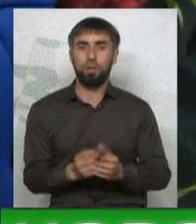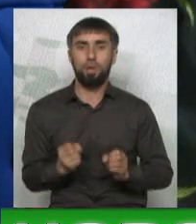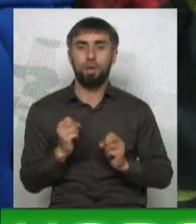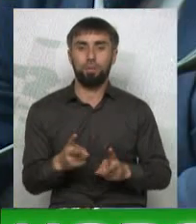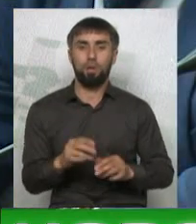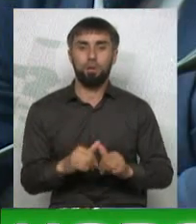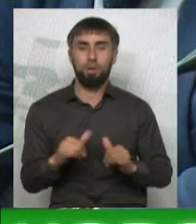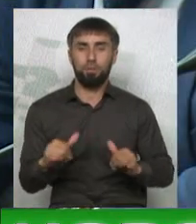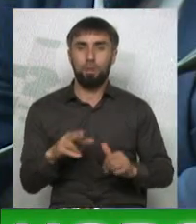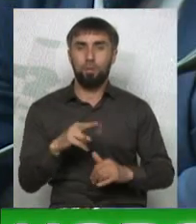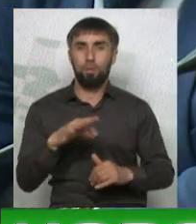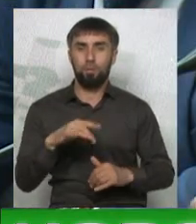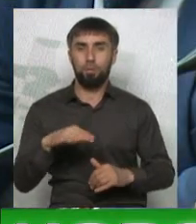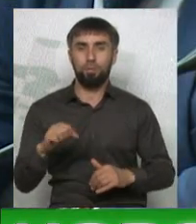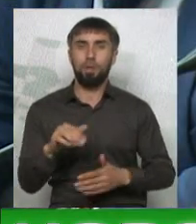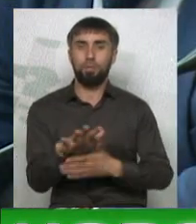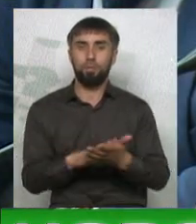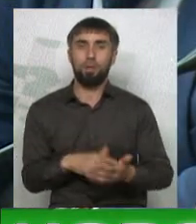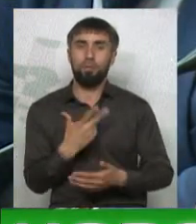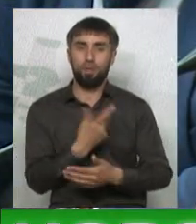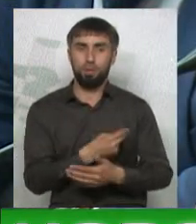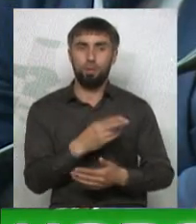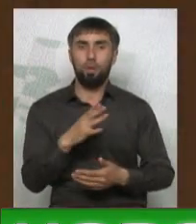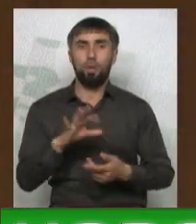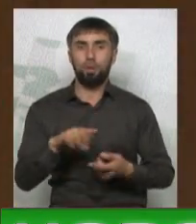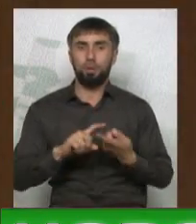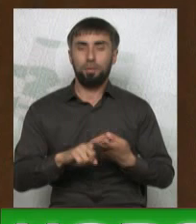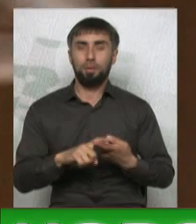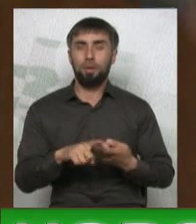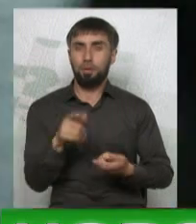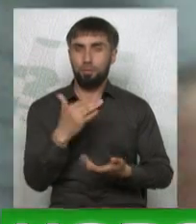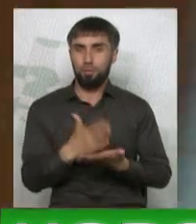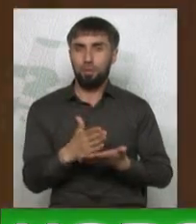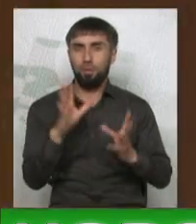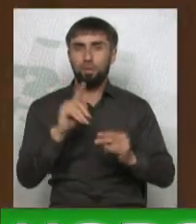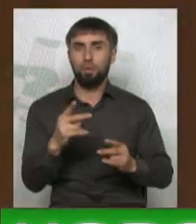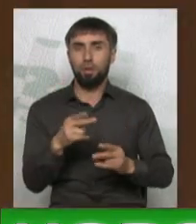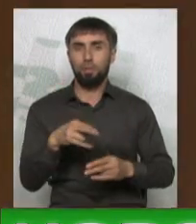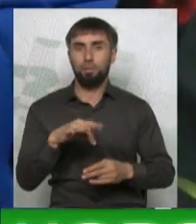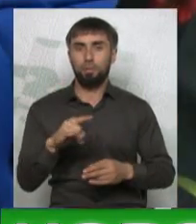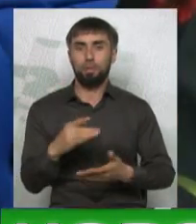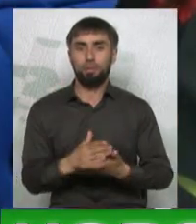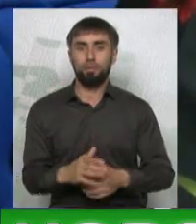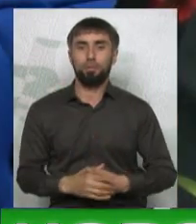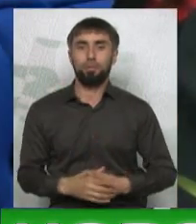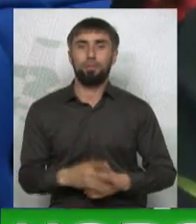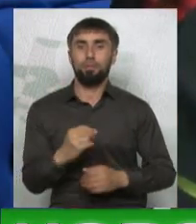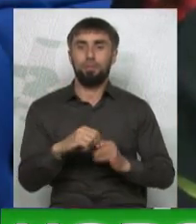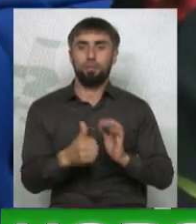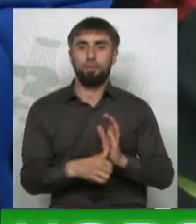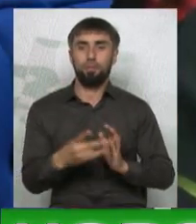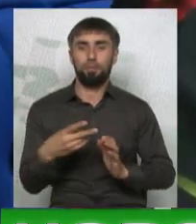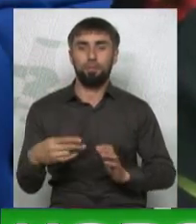опасность распространения полиомиелита. Продолжается вакцинация от инфекции. В наличии все необходимые препараты. На 16